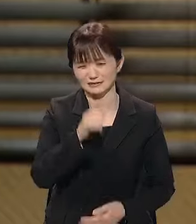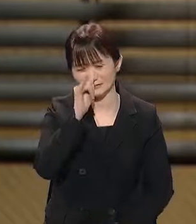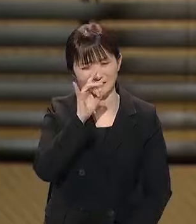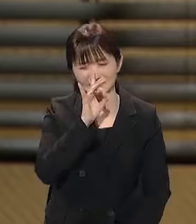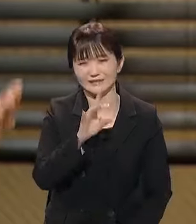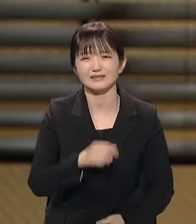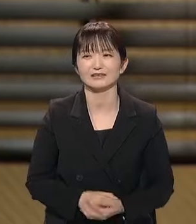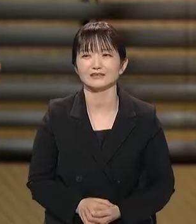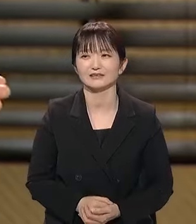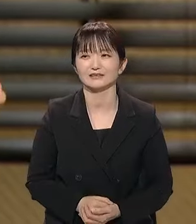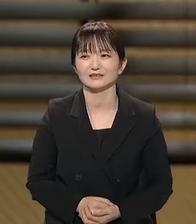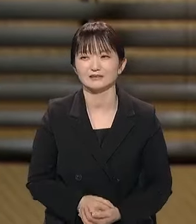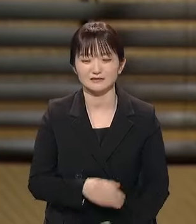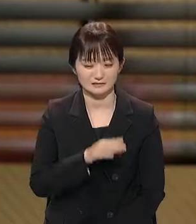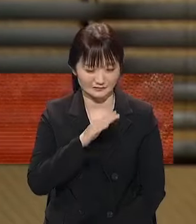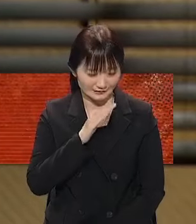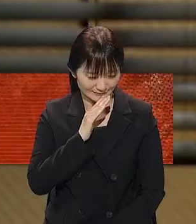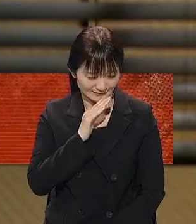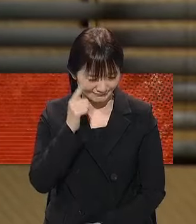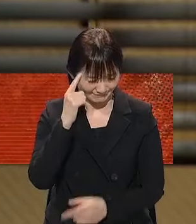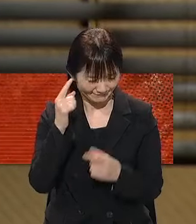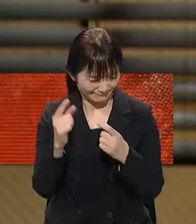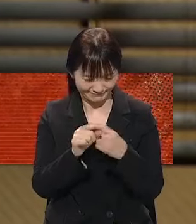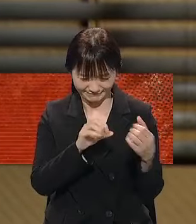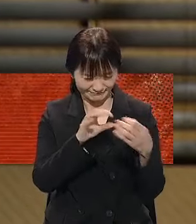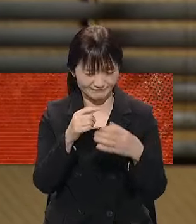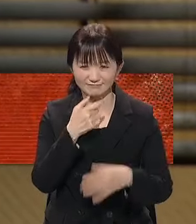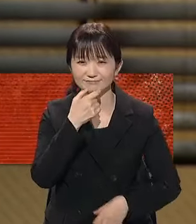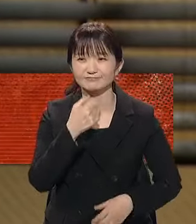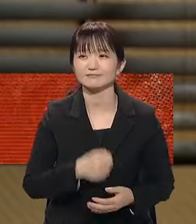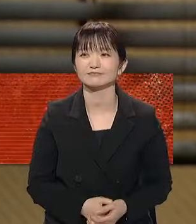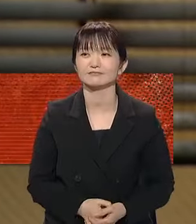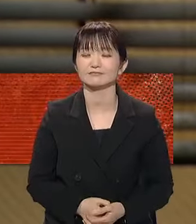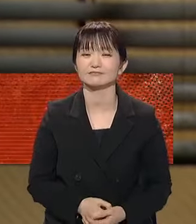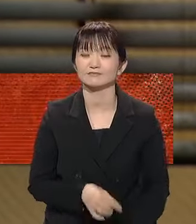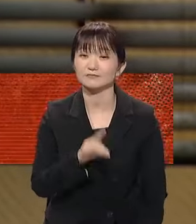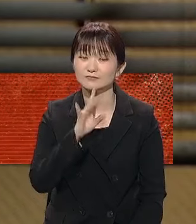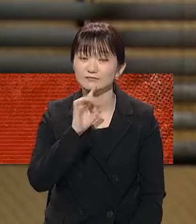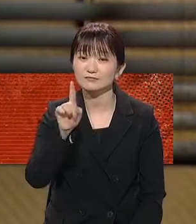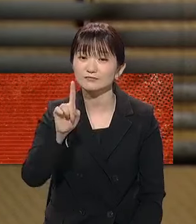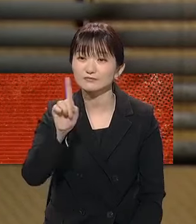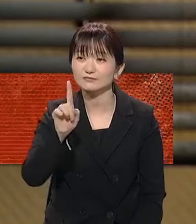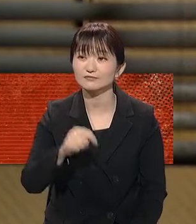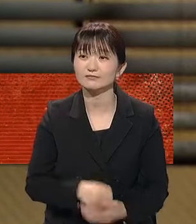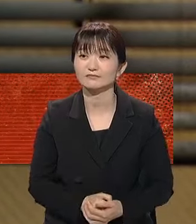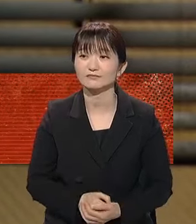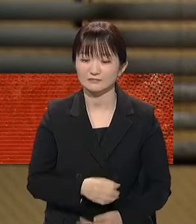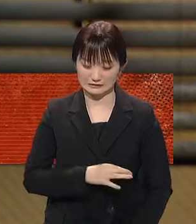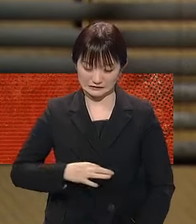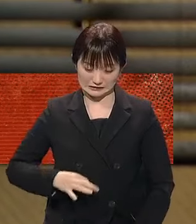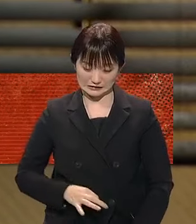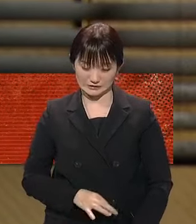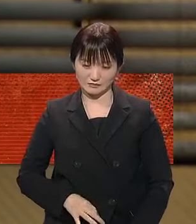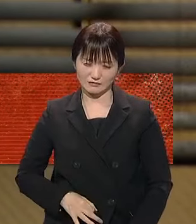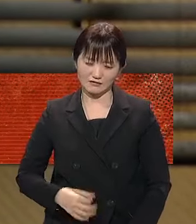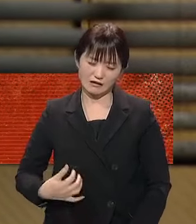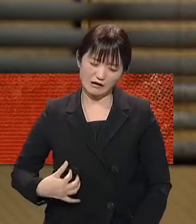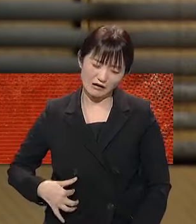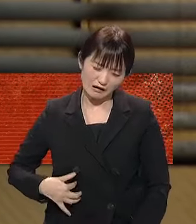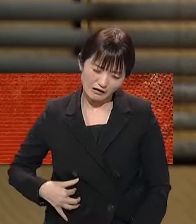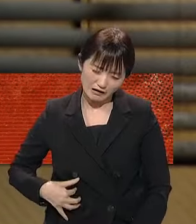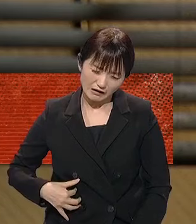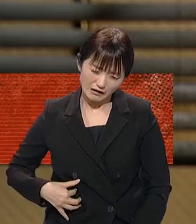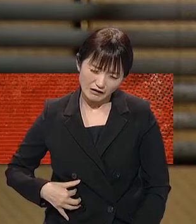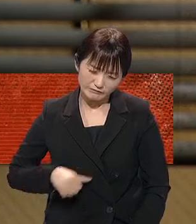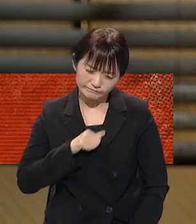일이고 뭐 진지하게 얘기하고 싶지도 않고요 사실은 유일한 한 가지 뭐가 있다라면 뭐 대장이 굉장히 큰 탈이 있어 가지고